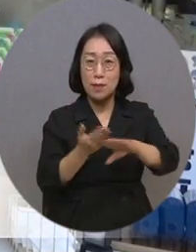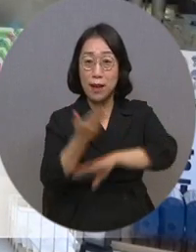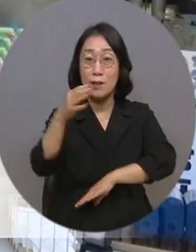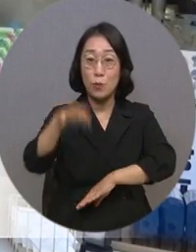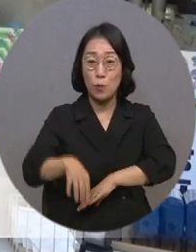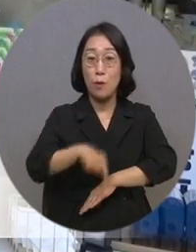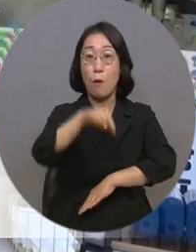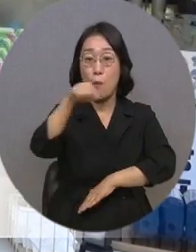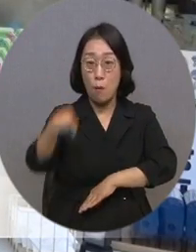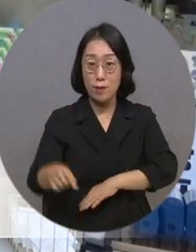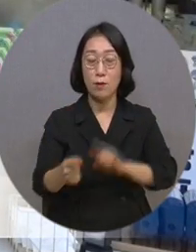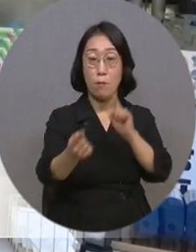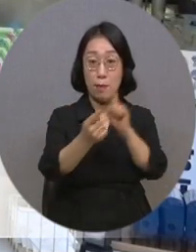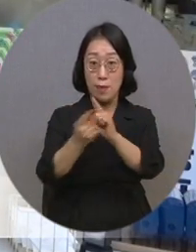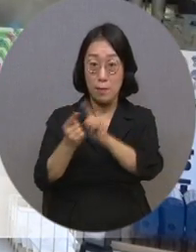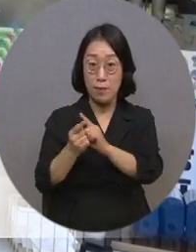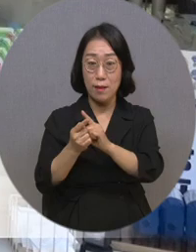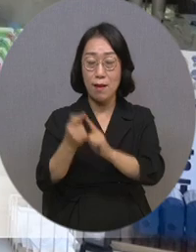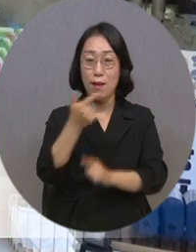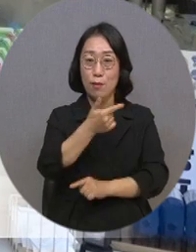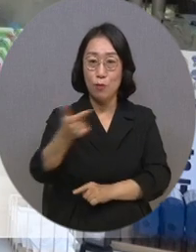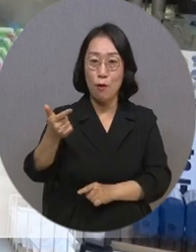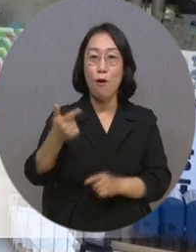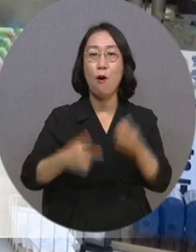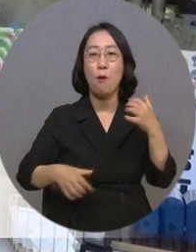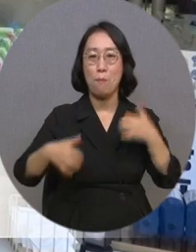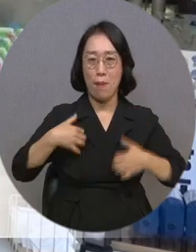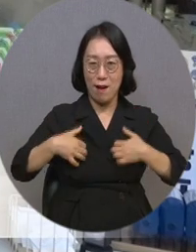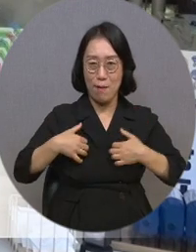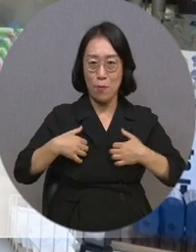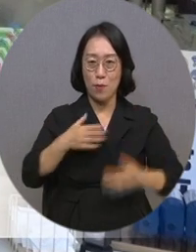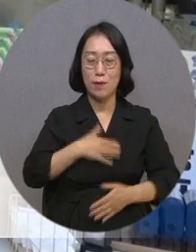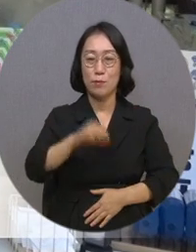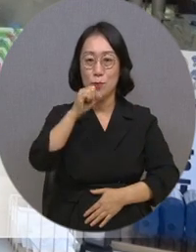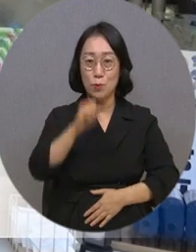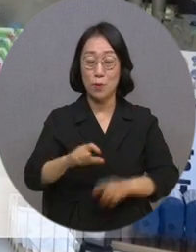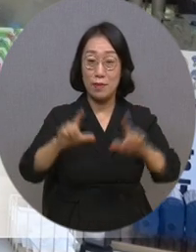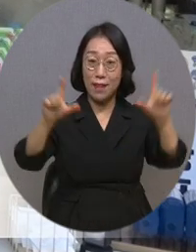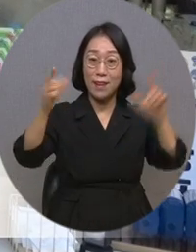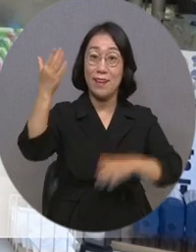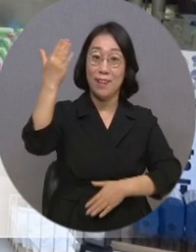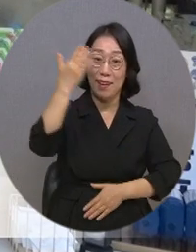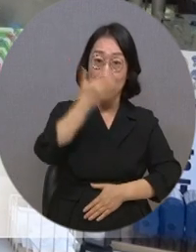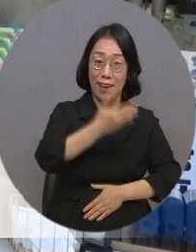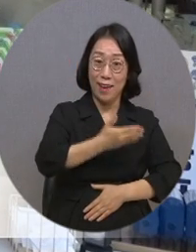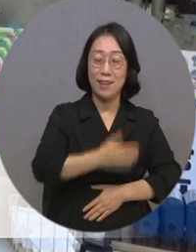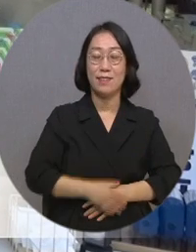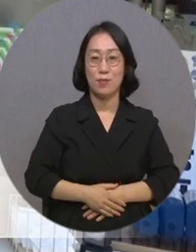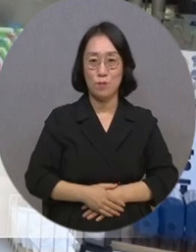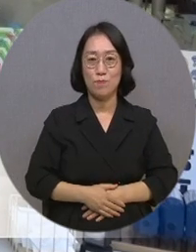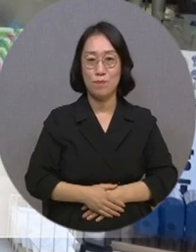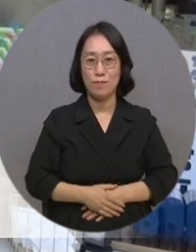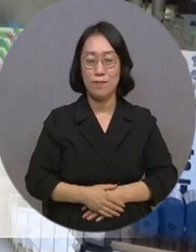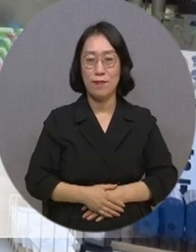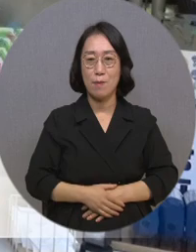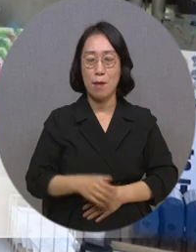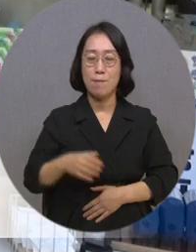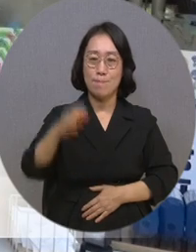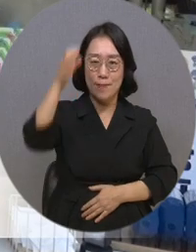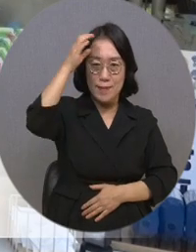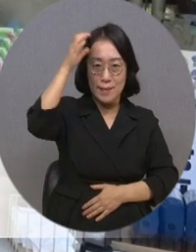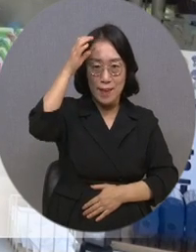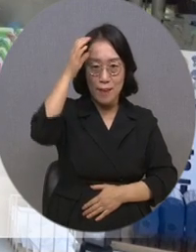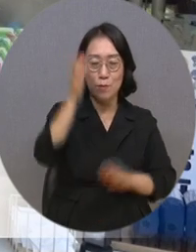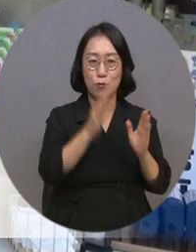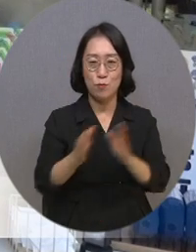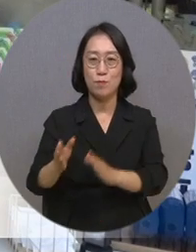공간에 나와서 손님들을 만나니까 더 반갑고 기분도 좋고, 일단 날씨까지 이렇게 또 받쳐줘서 일단 설레는 마음으로 지금